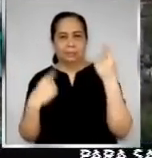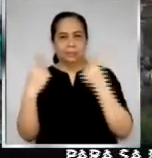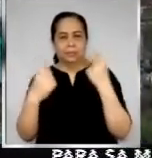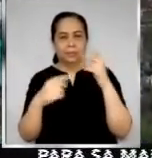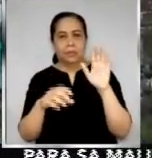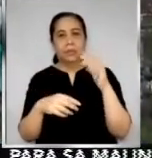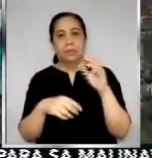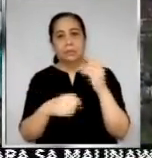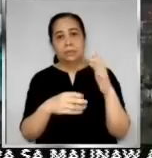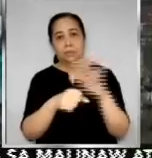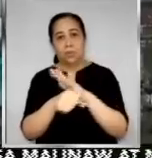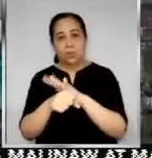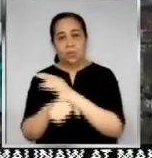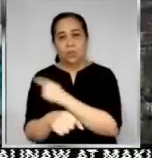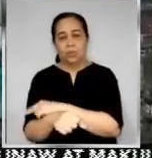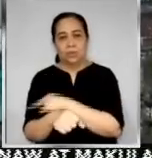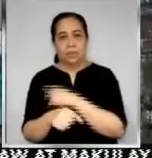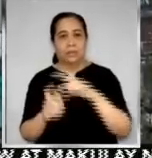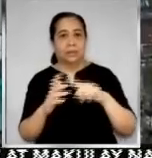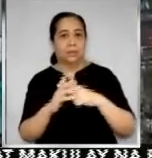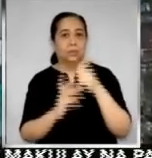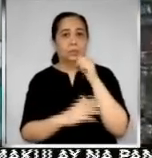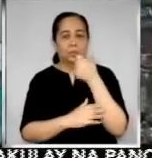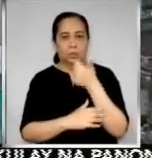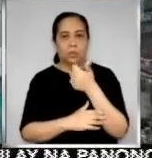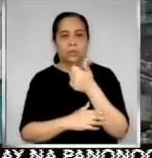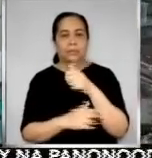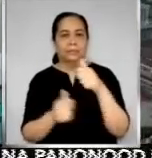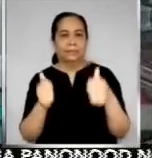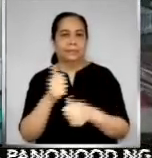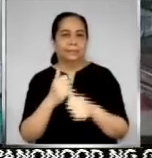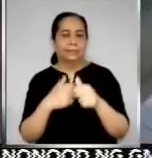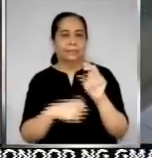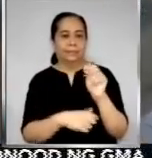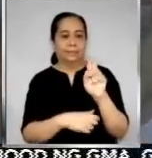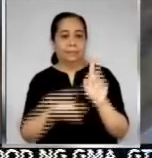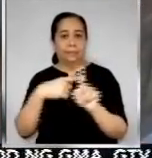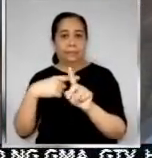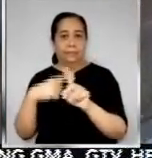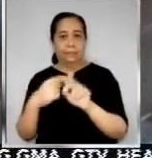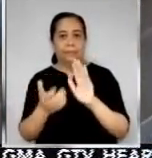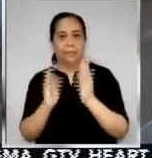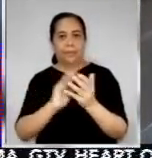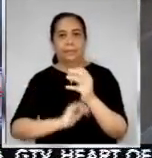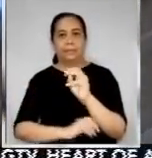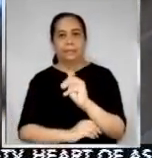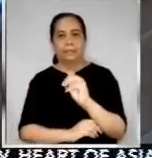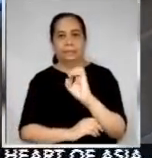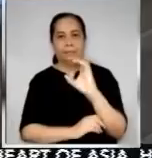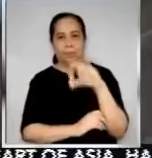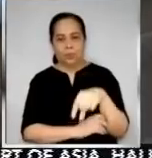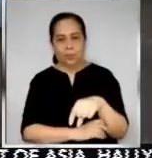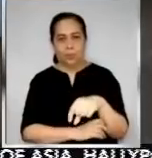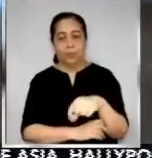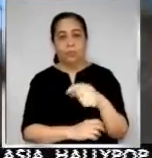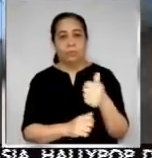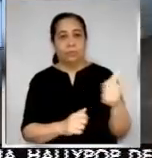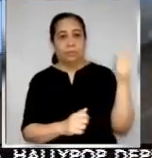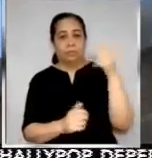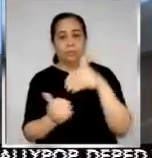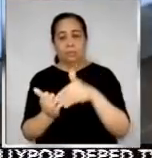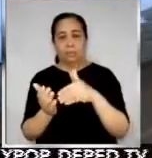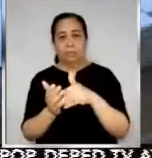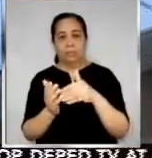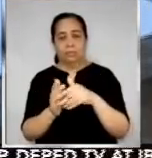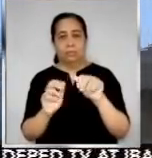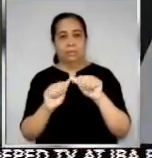Simula bukas, sasailalim na ang NCR Plus sa modified ECQ. Ang Healthcare Professionals Alliance Against